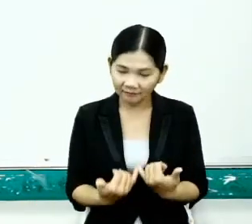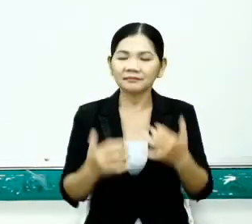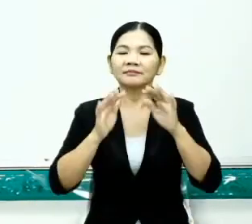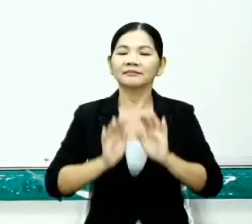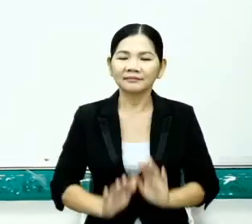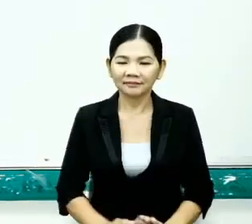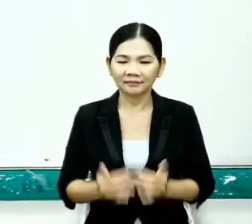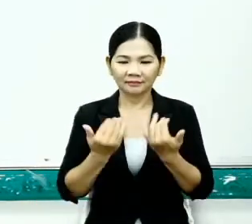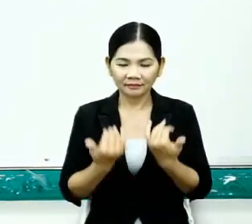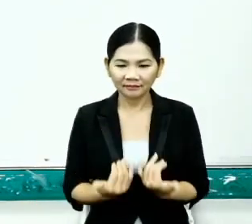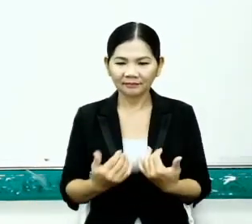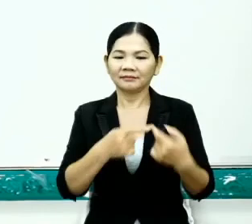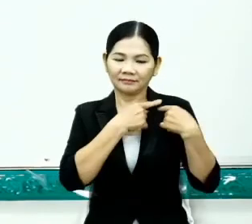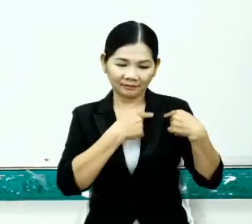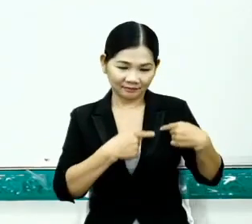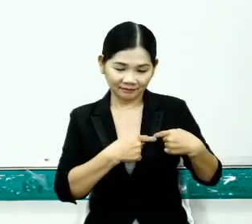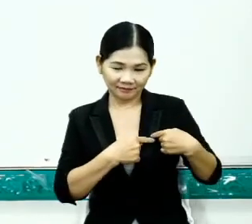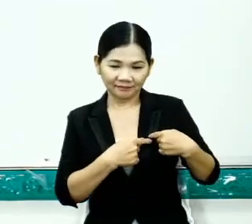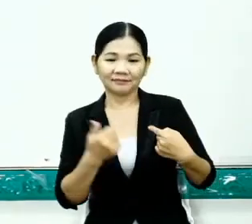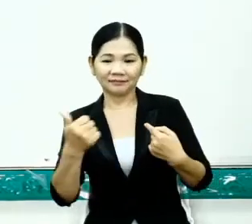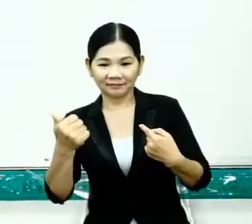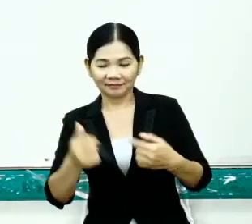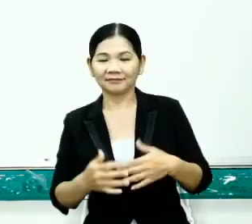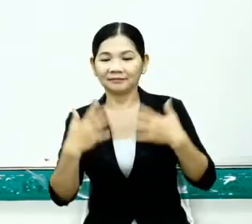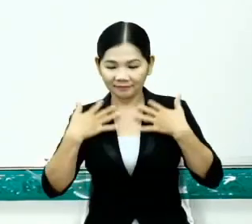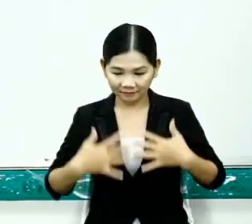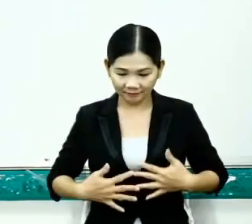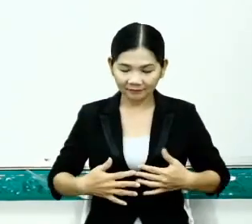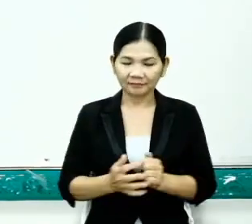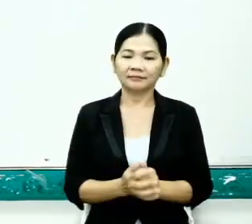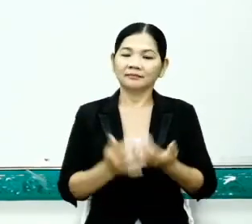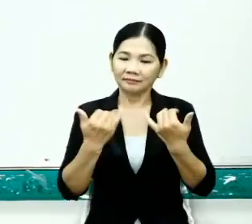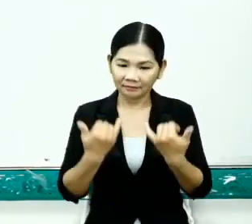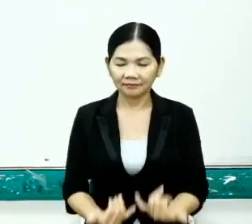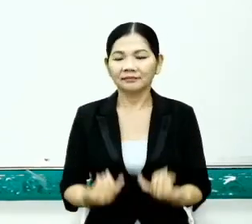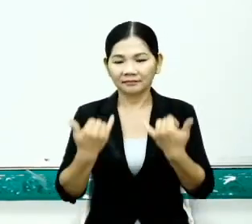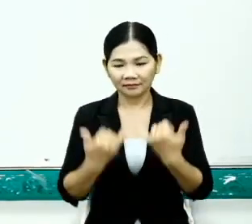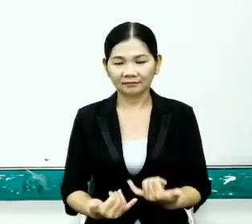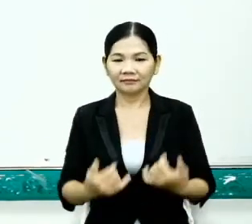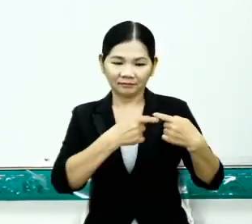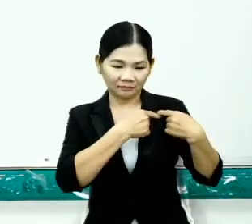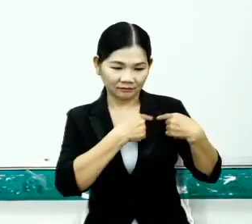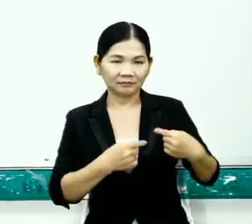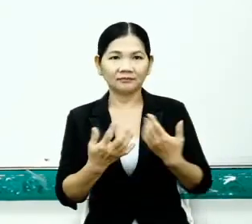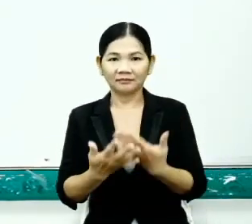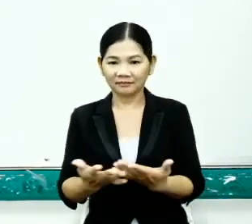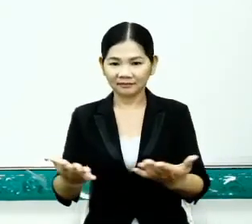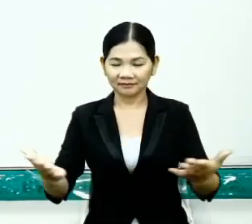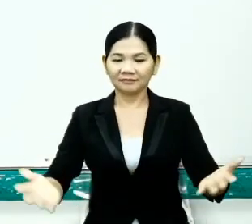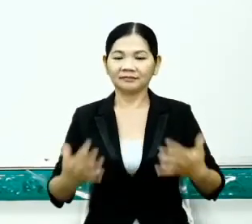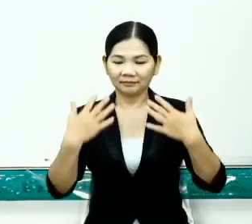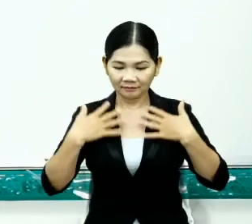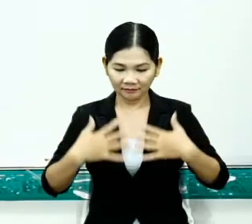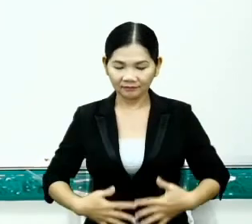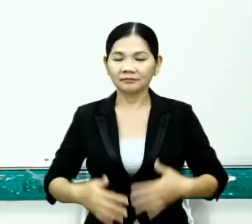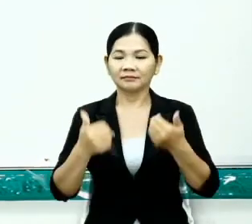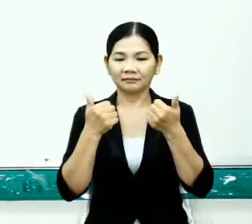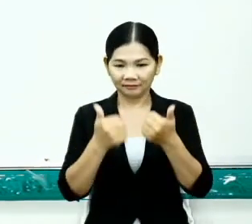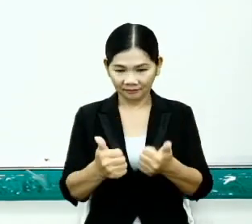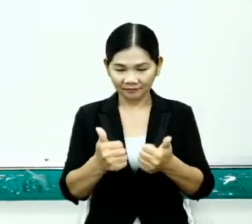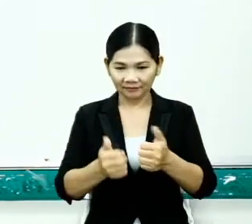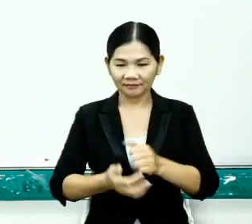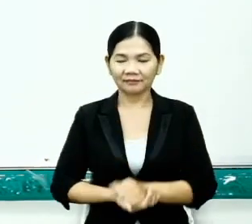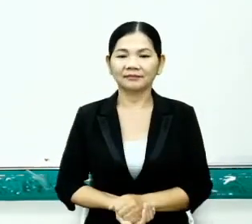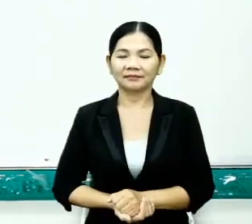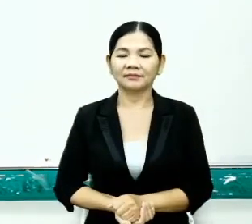ធូរអើងអើយទាំងចិនទាំងកាយឥឡូវបានធូរអើងអើយទាំងចិន